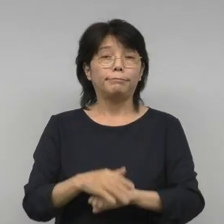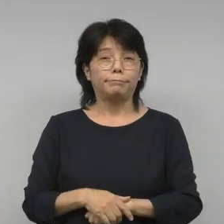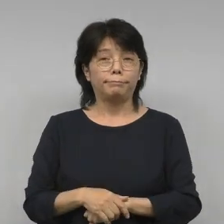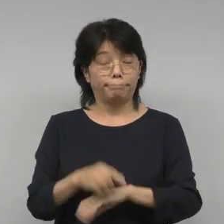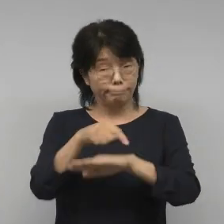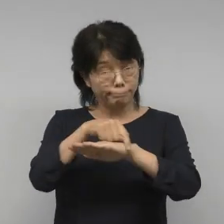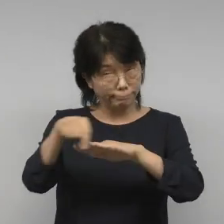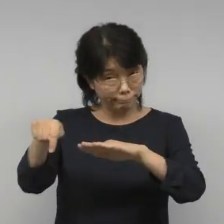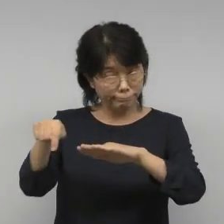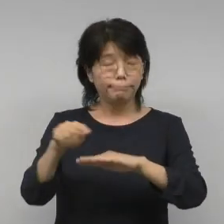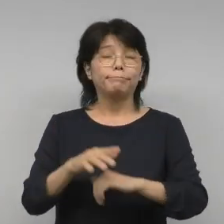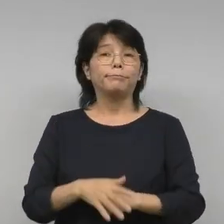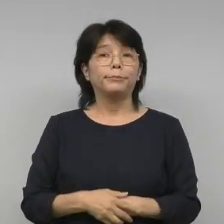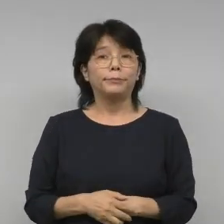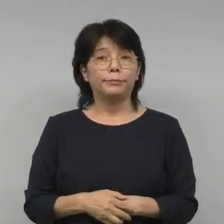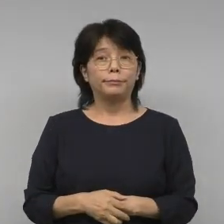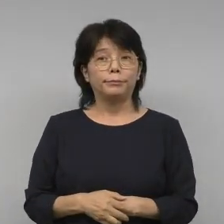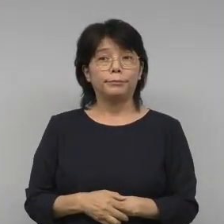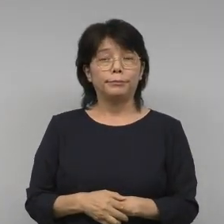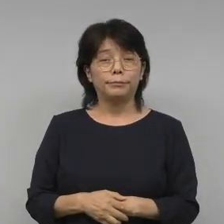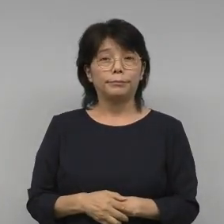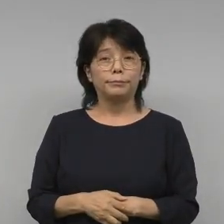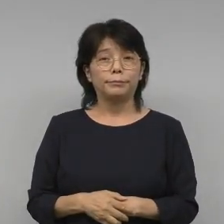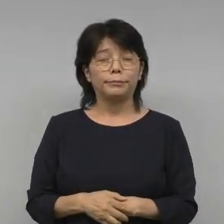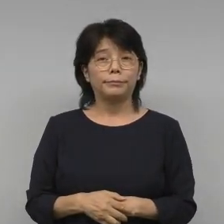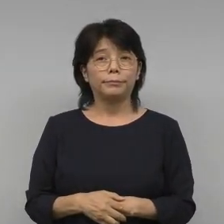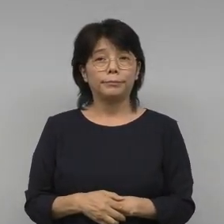で、空調整備を行うものです。